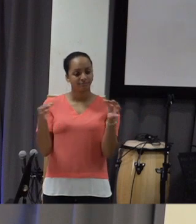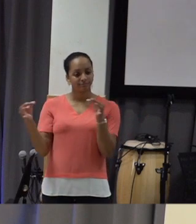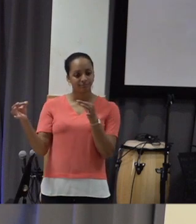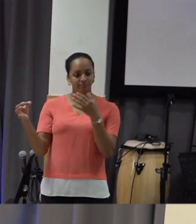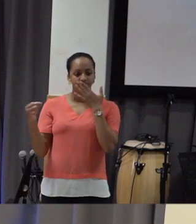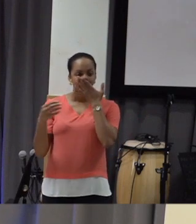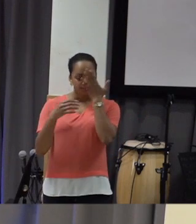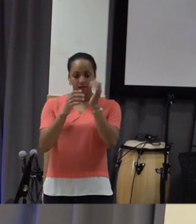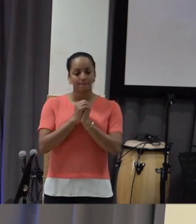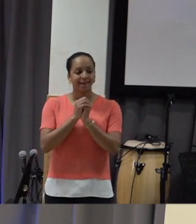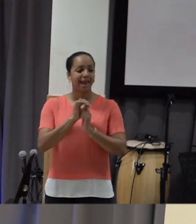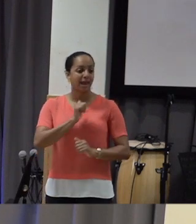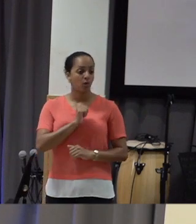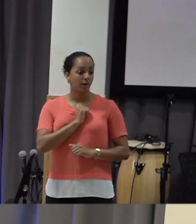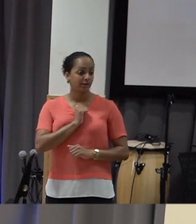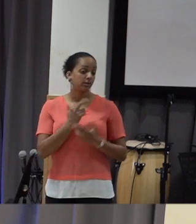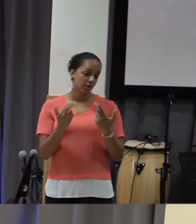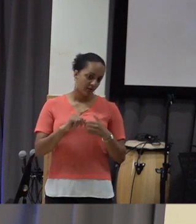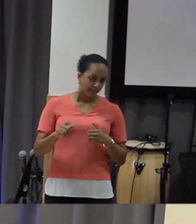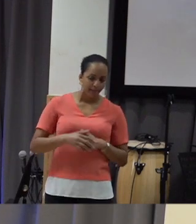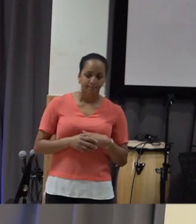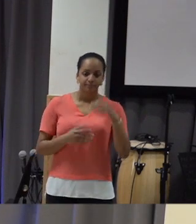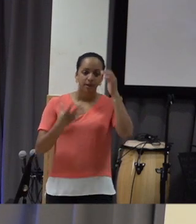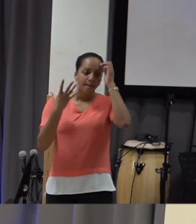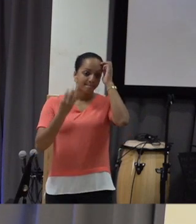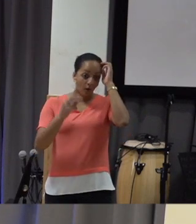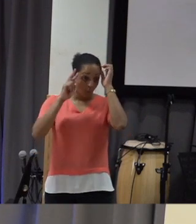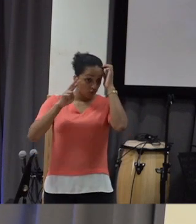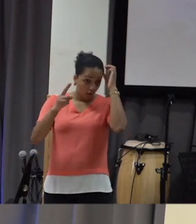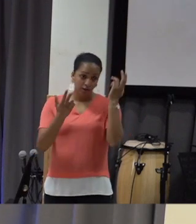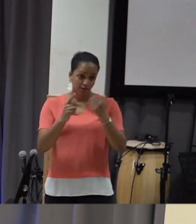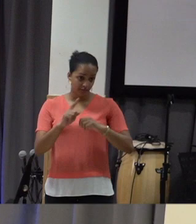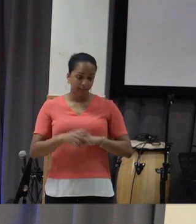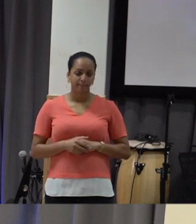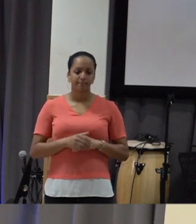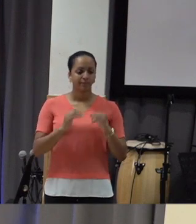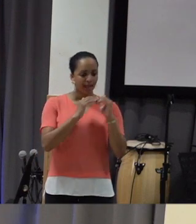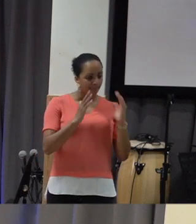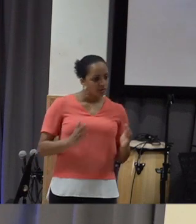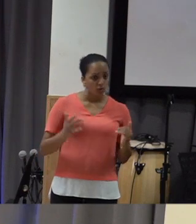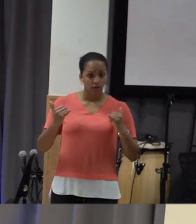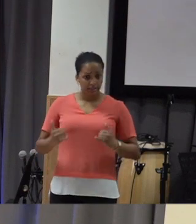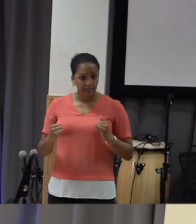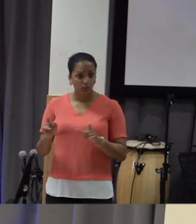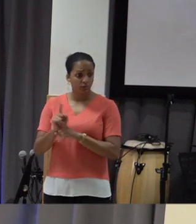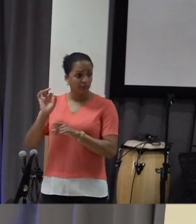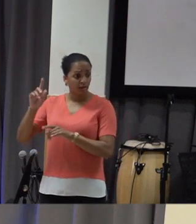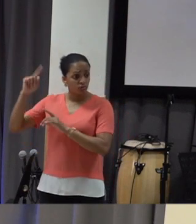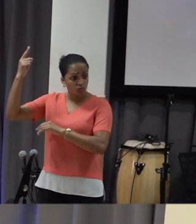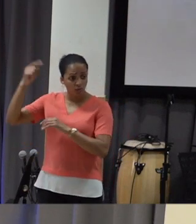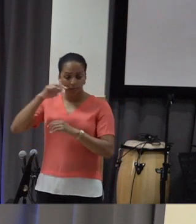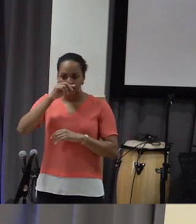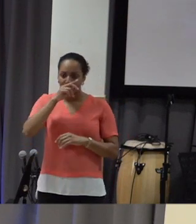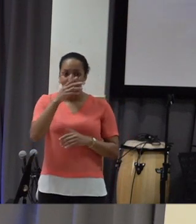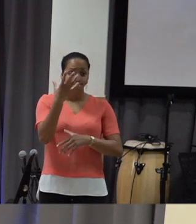lorsqu'elle est égoïste et que nous sommes amis du monde. C'est le manque d'honneur dans nos maisons, à l'église et envers Dieu. C'est le